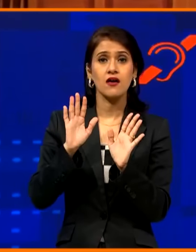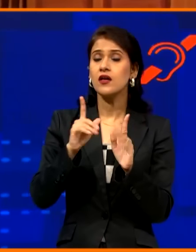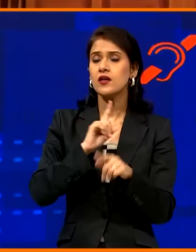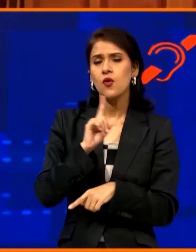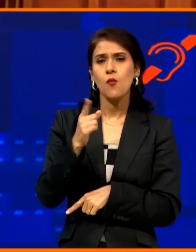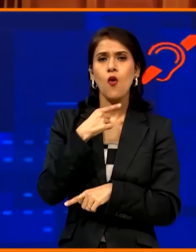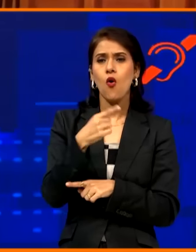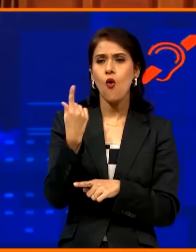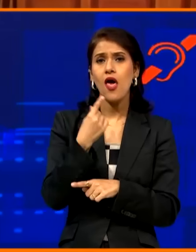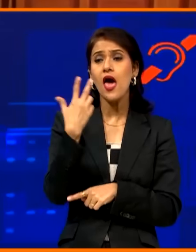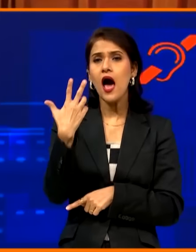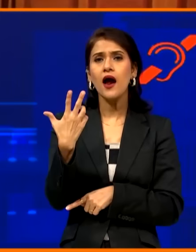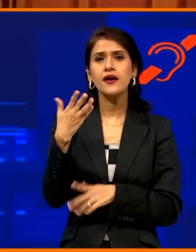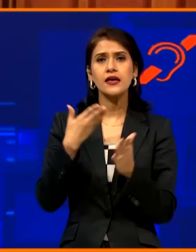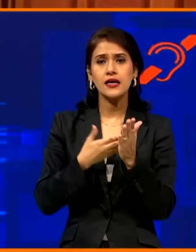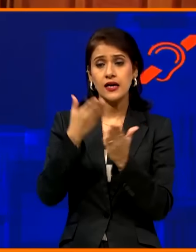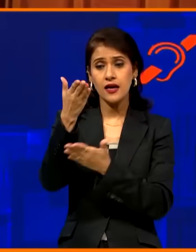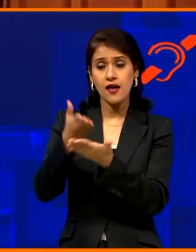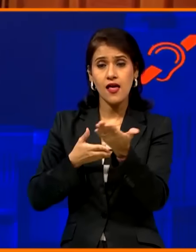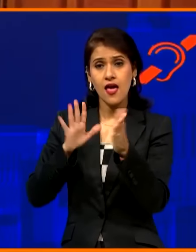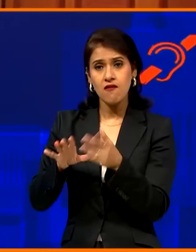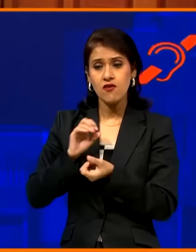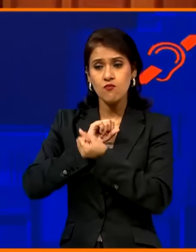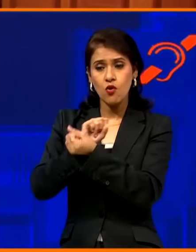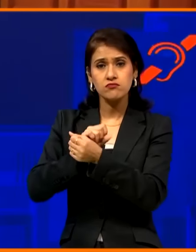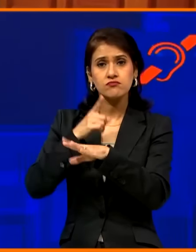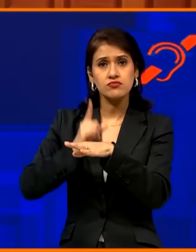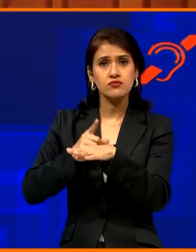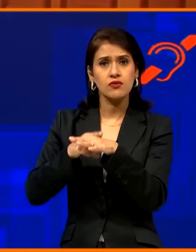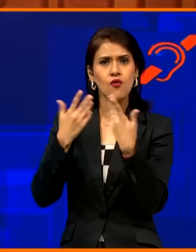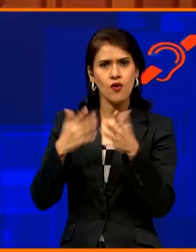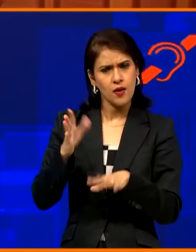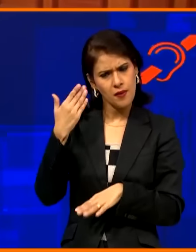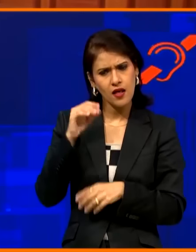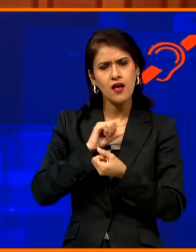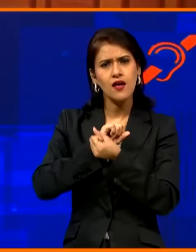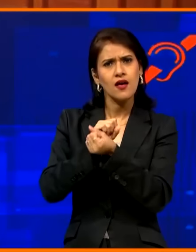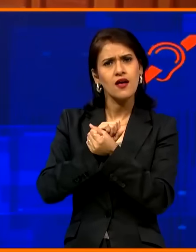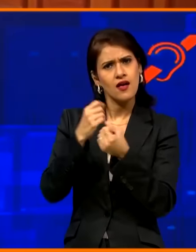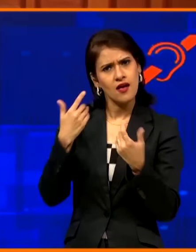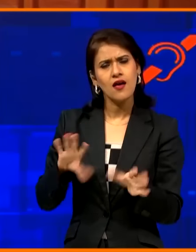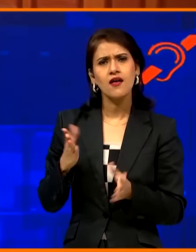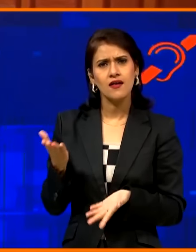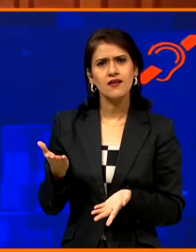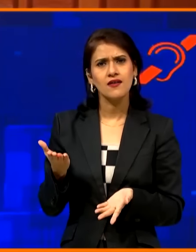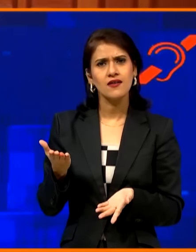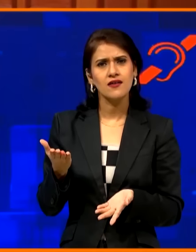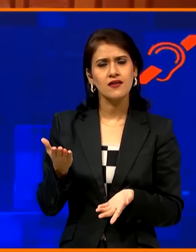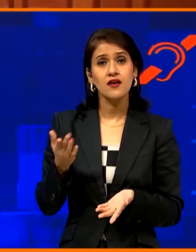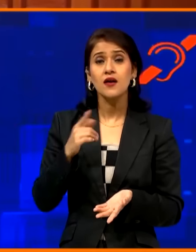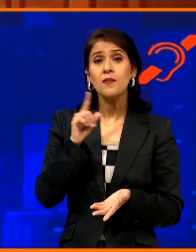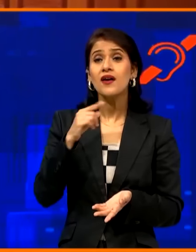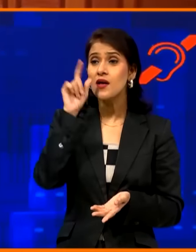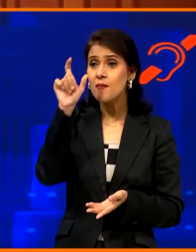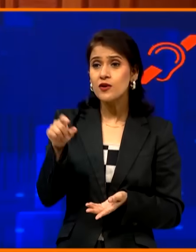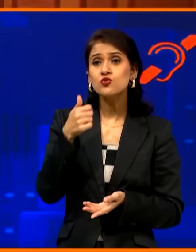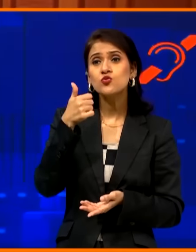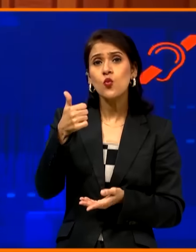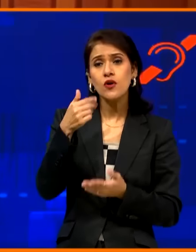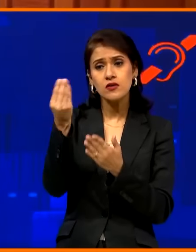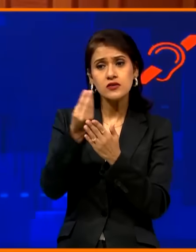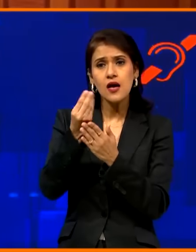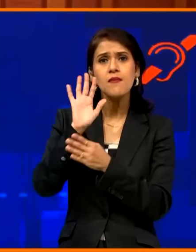हां तो ठीक है सजा हुई है तो सजा हुई है उसको सजा तो भुगत ही रहे थे व सजा तो बगती रहते लेकिन किसी आदमी के कोई अच्छी बात अगर